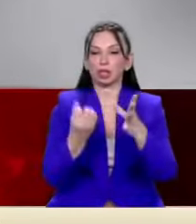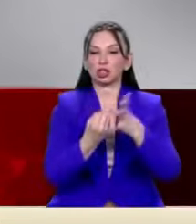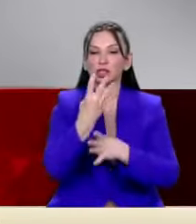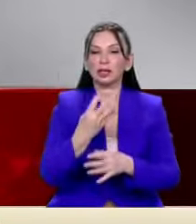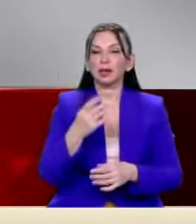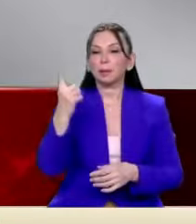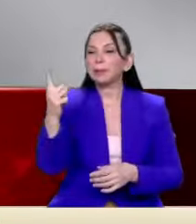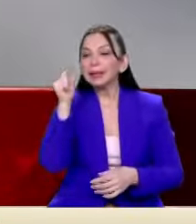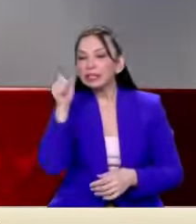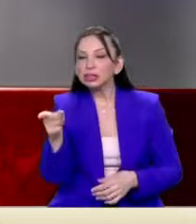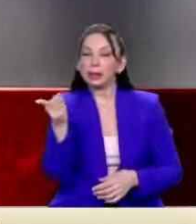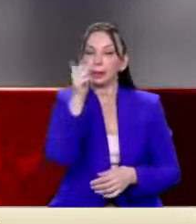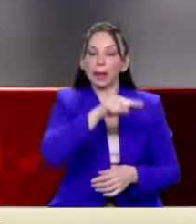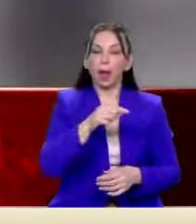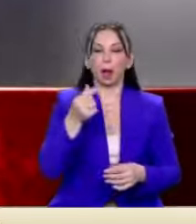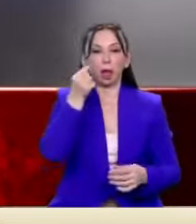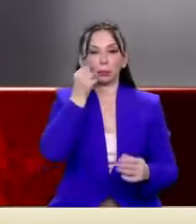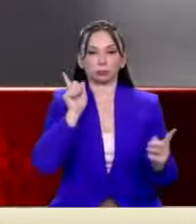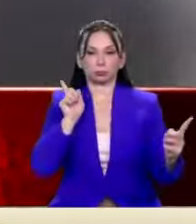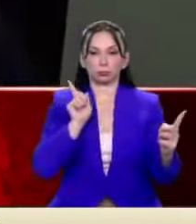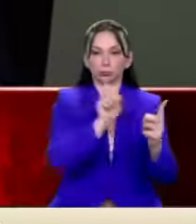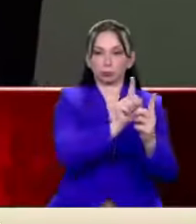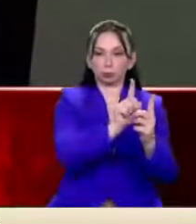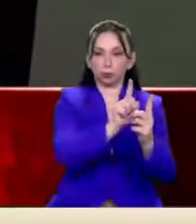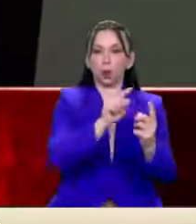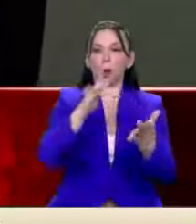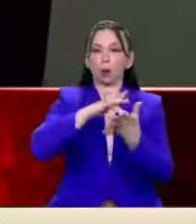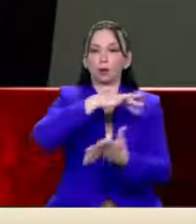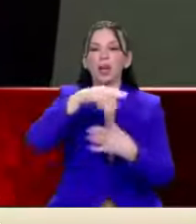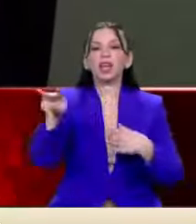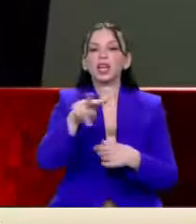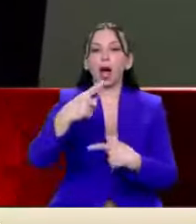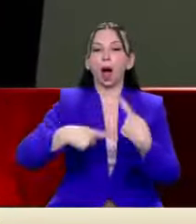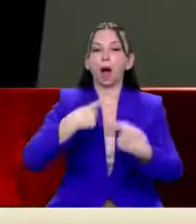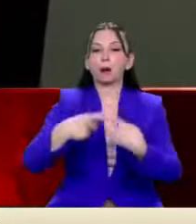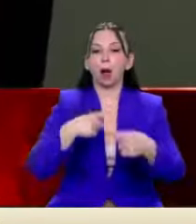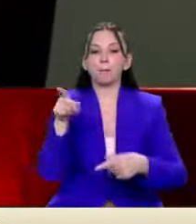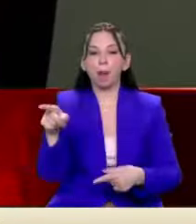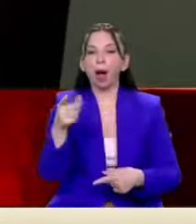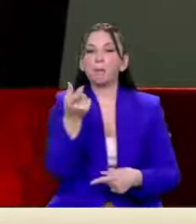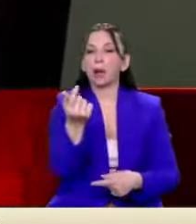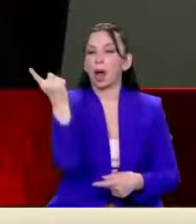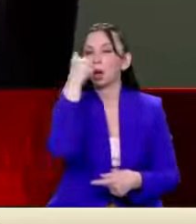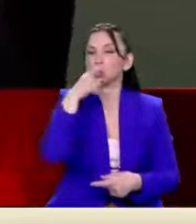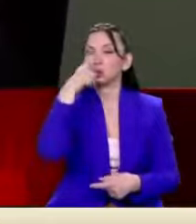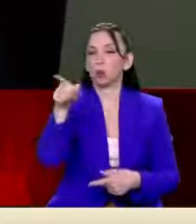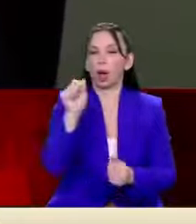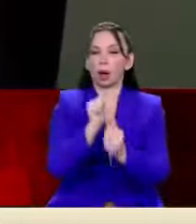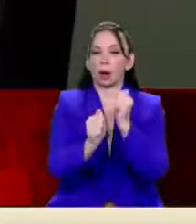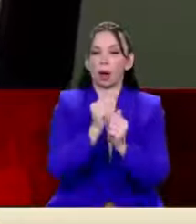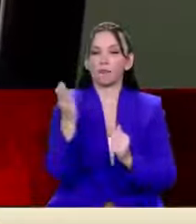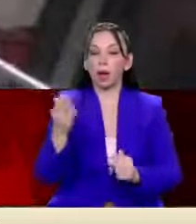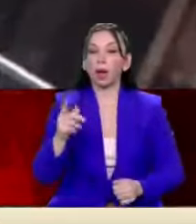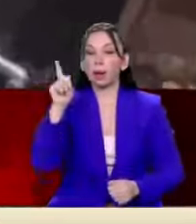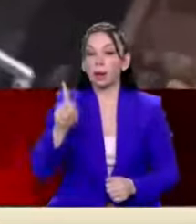taraflardan biri diğer üzerine yürüyünce Ortalık karıştı akraba herhalde Bildiğim kadarıyla kendileriyle alacak verecek mevzusundan kendisini